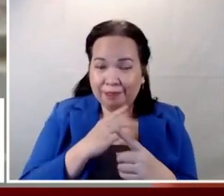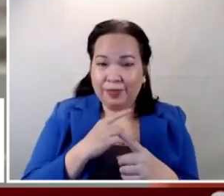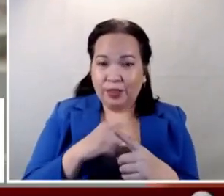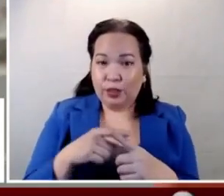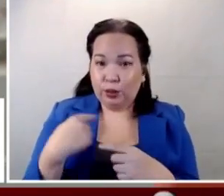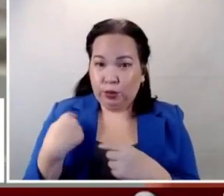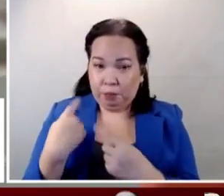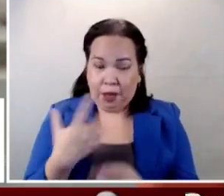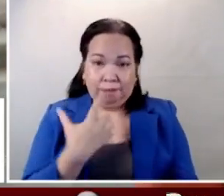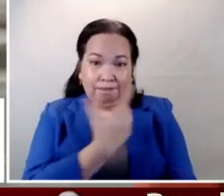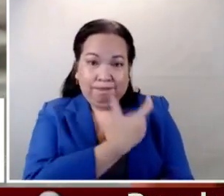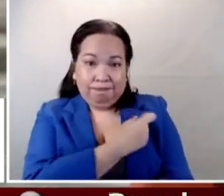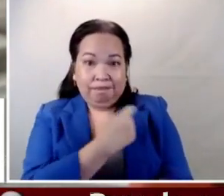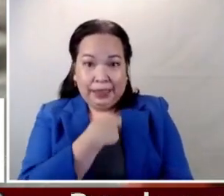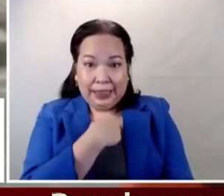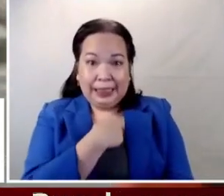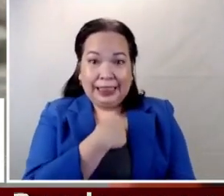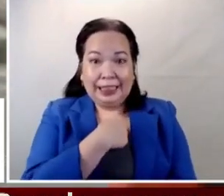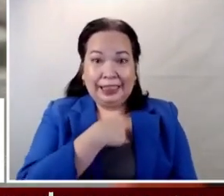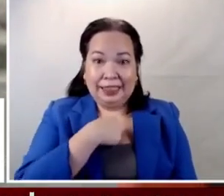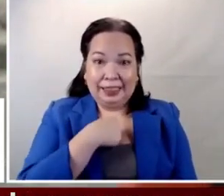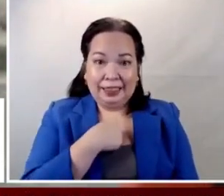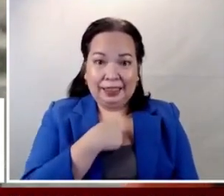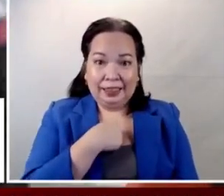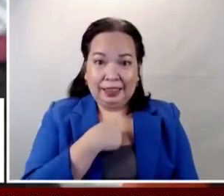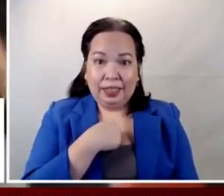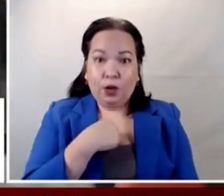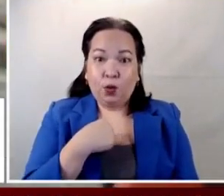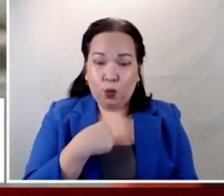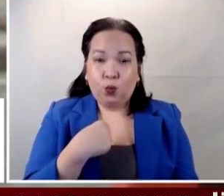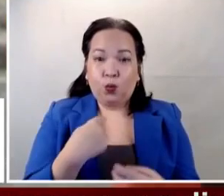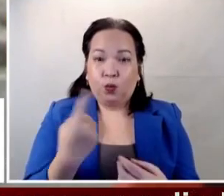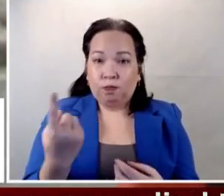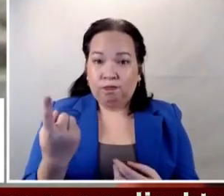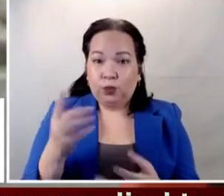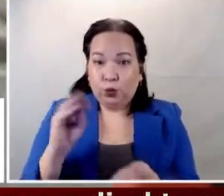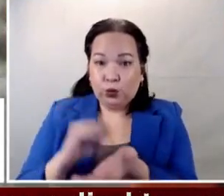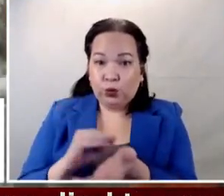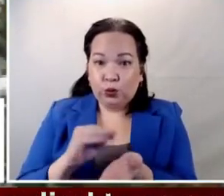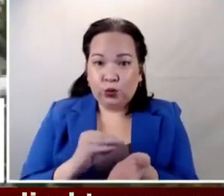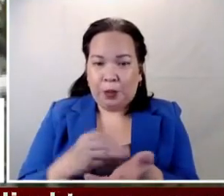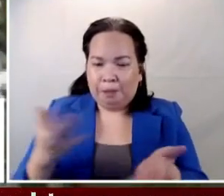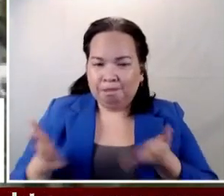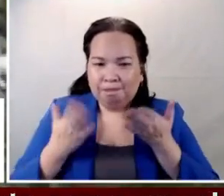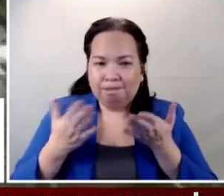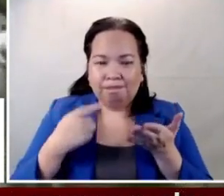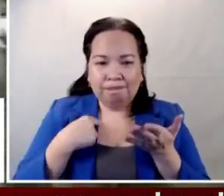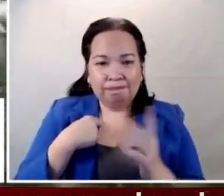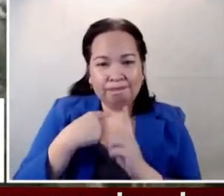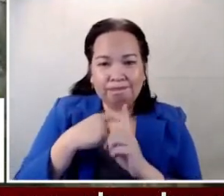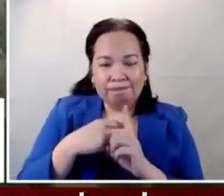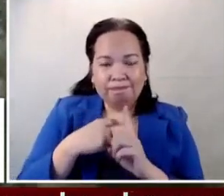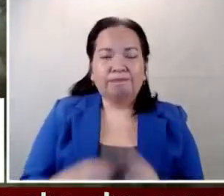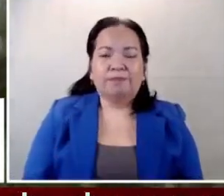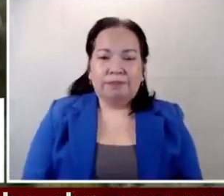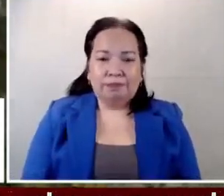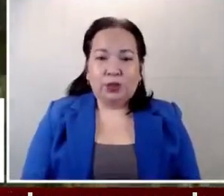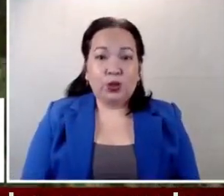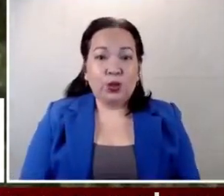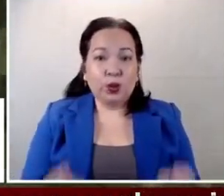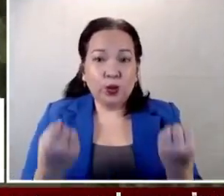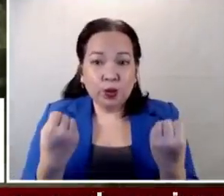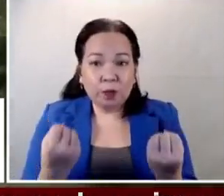vaccination or appointment po, I am very reassured. Mas marami rin ang mga menor de edad na